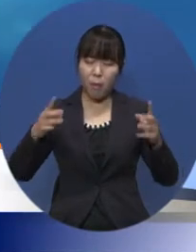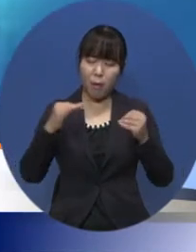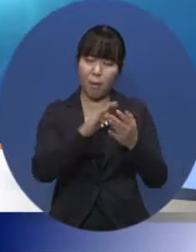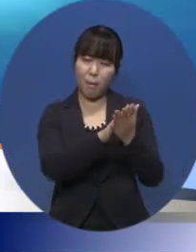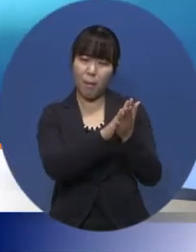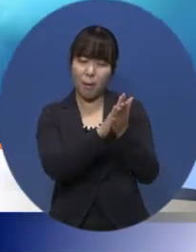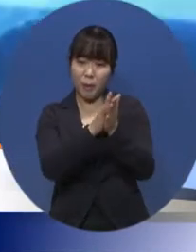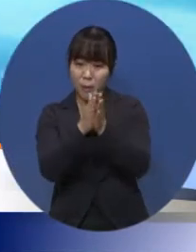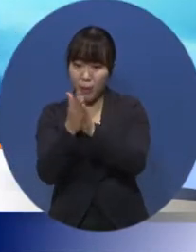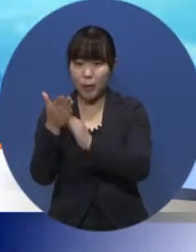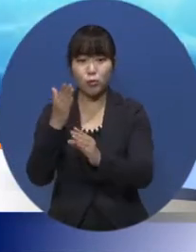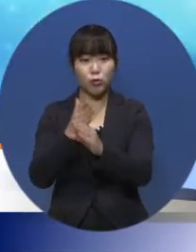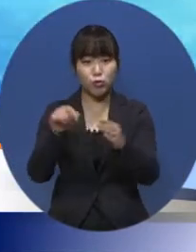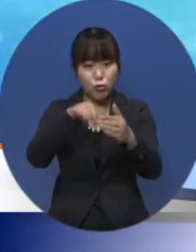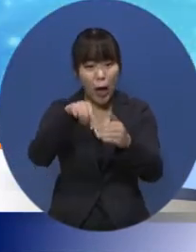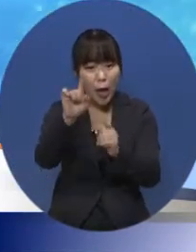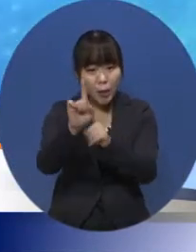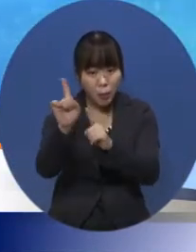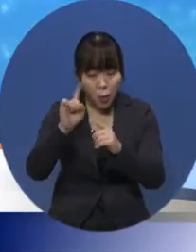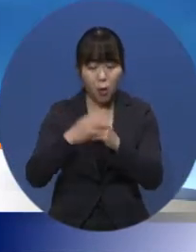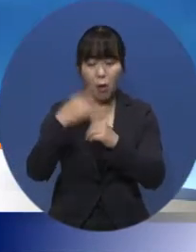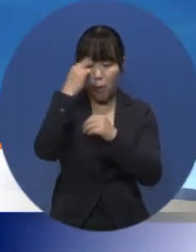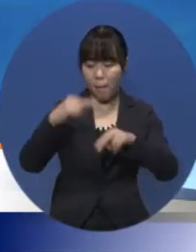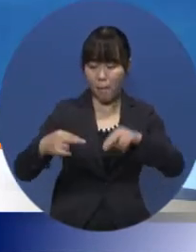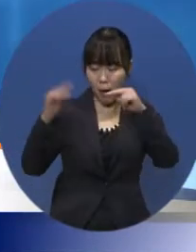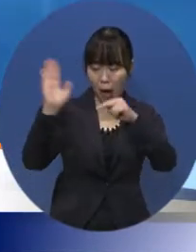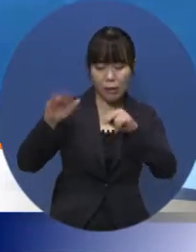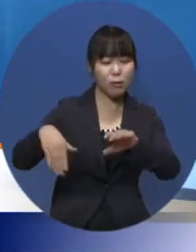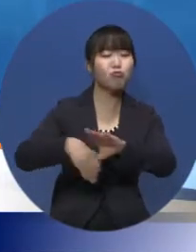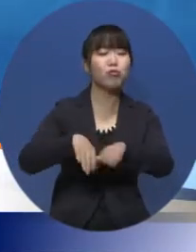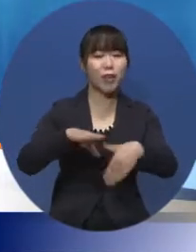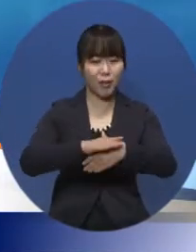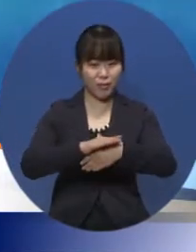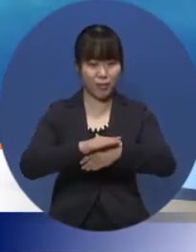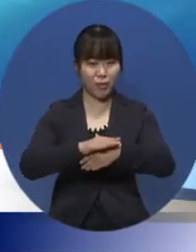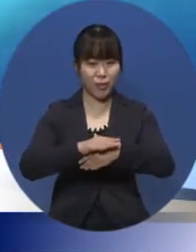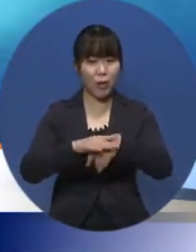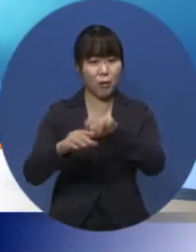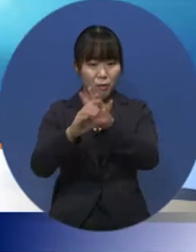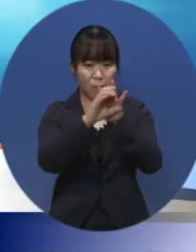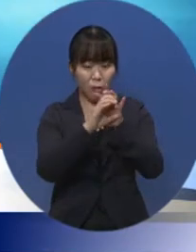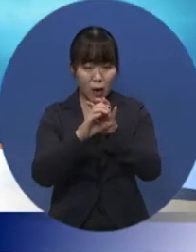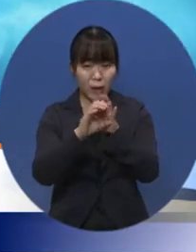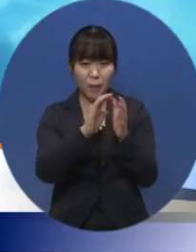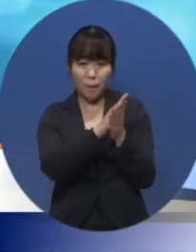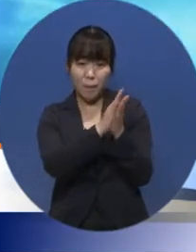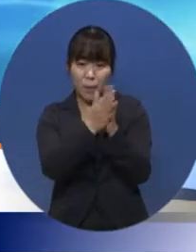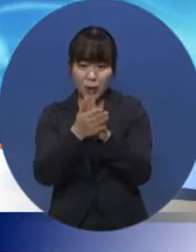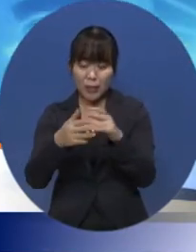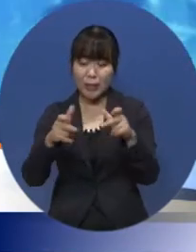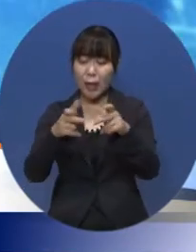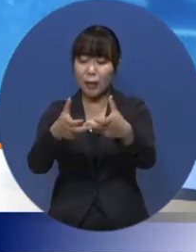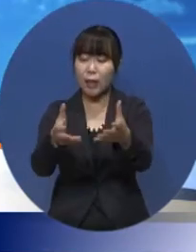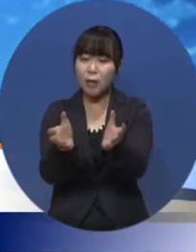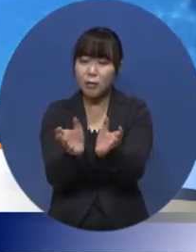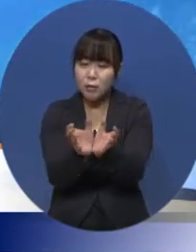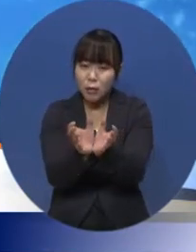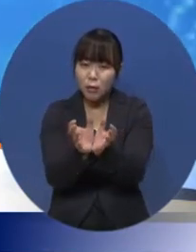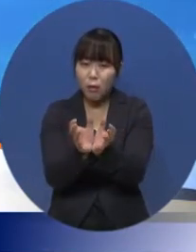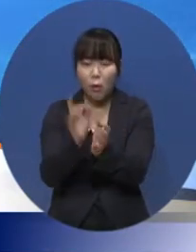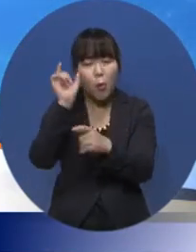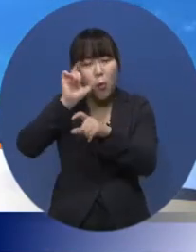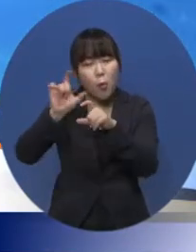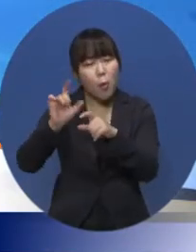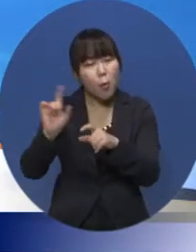변화시키고 있는데요. 그중 하나가 바로 비대면 문화입니다. 코로나19가 가져온 변화, 장애계 단체는 무엇을